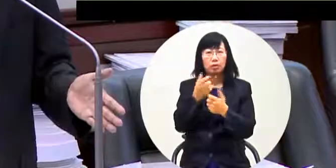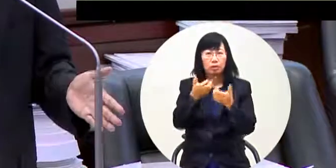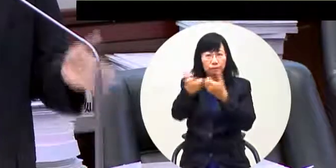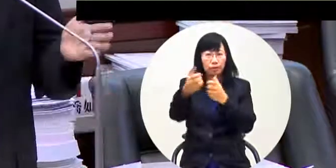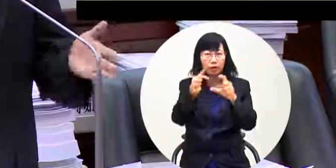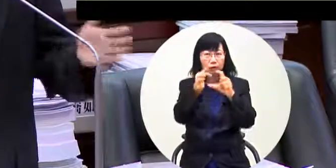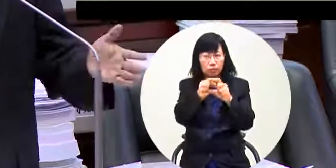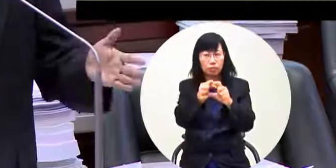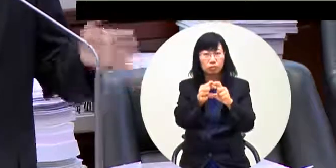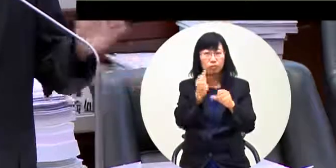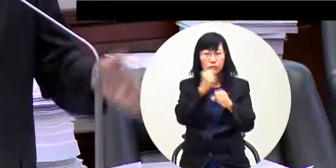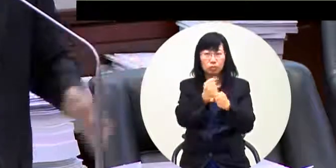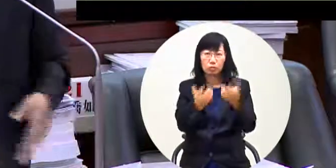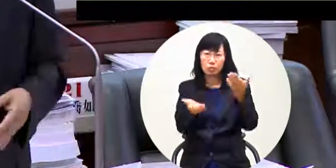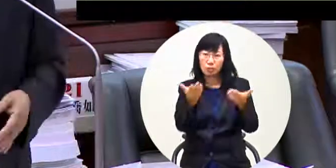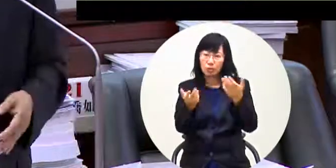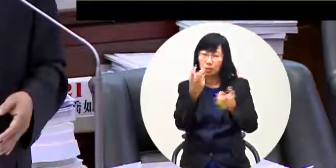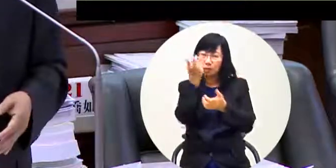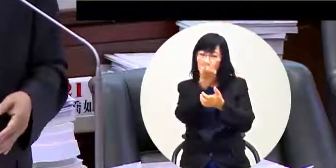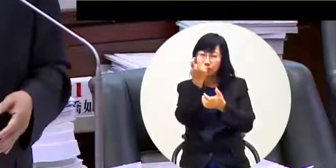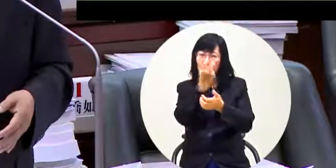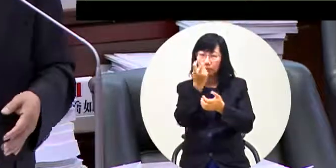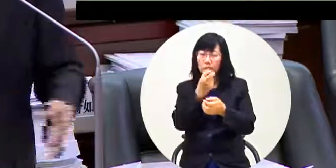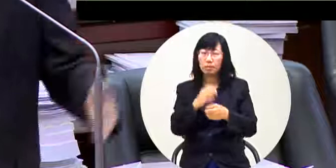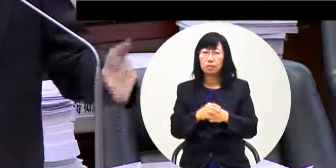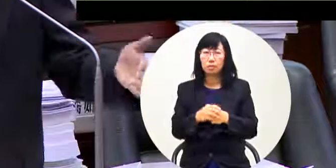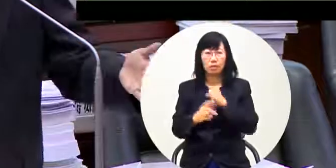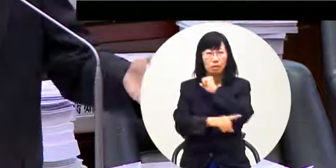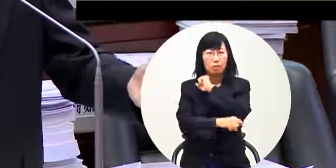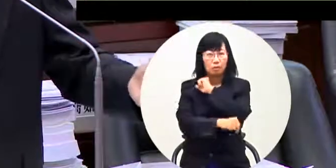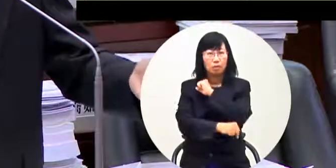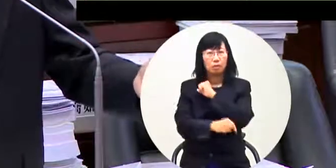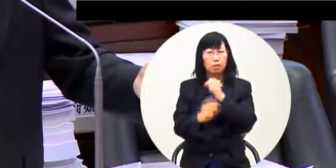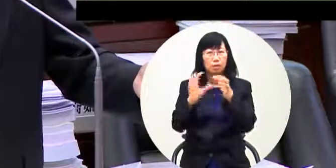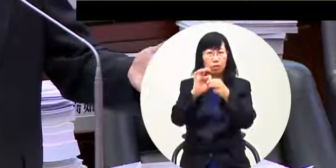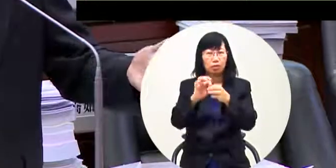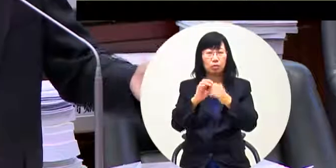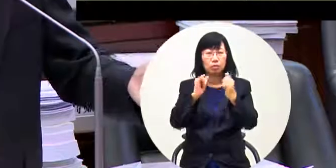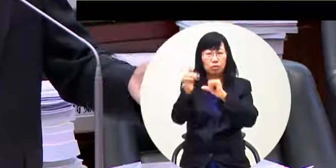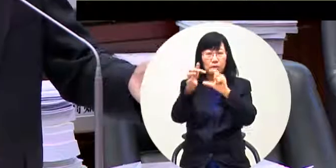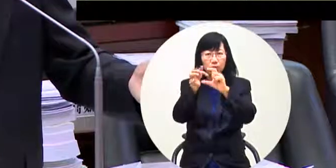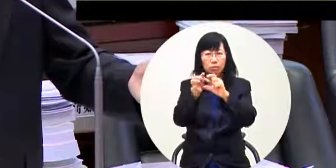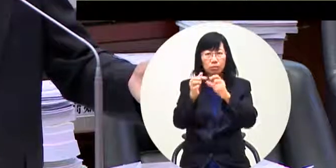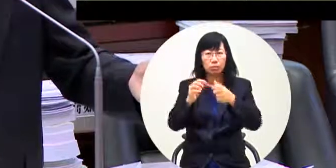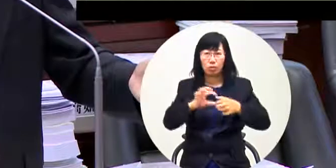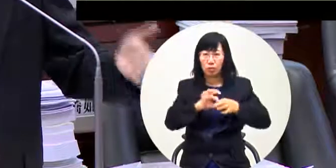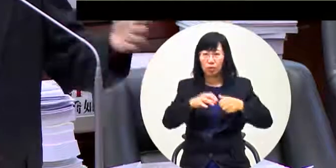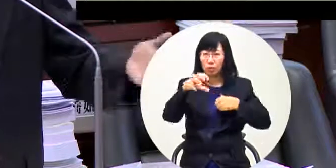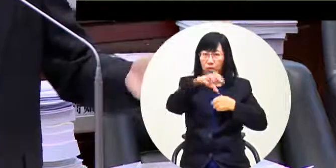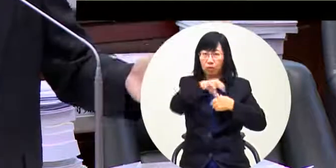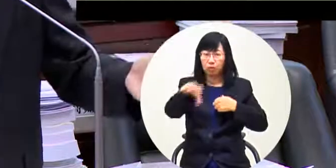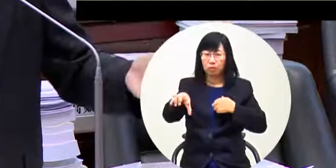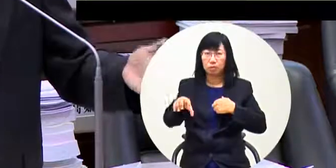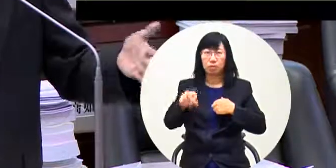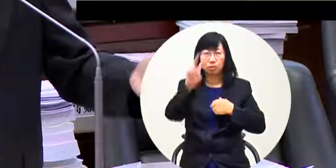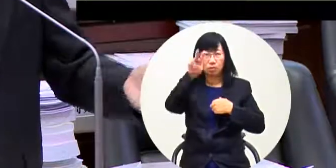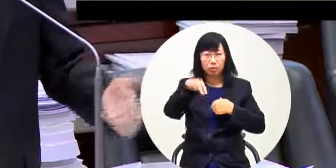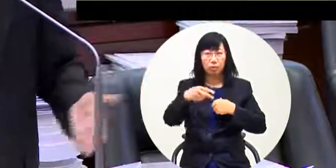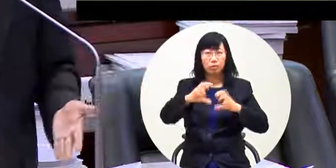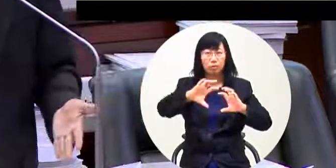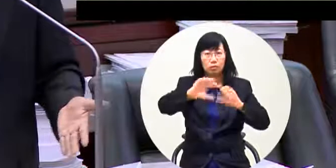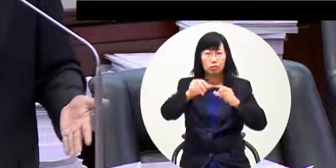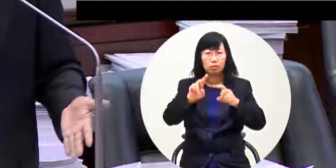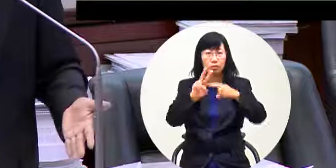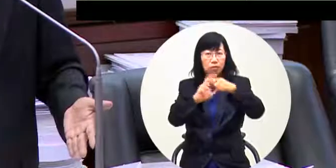个，我们希望保留社区关怀站。我想刘世芳委员也讲到一个重点，他特别强调叫老